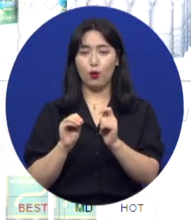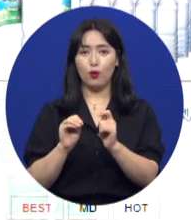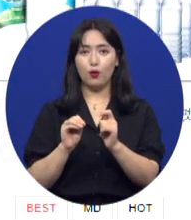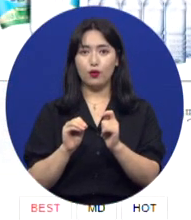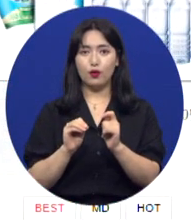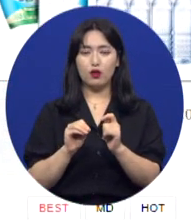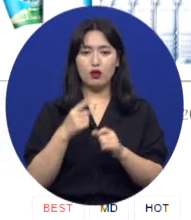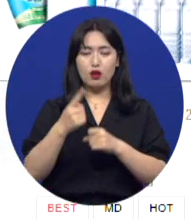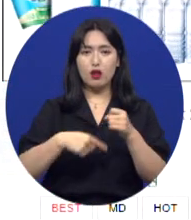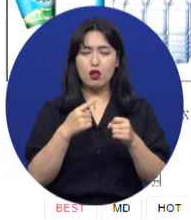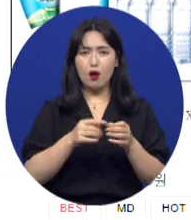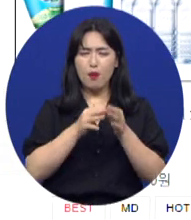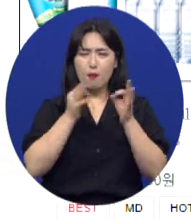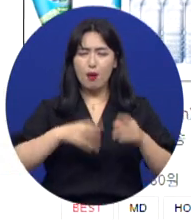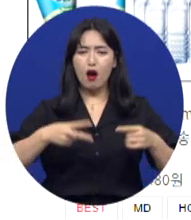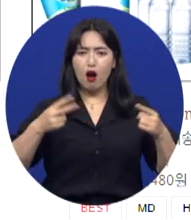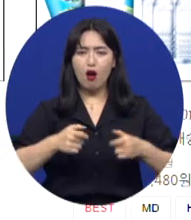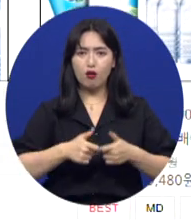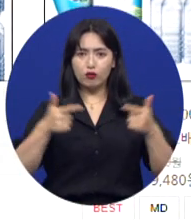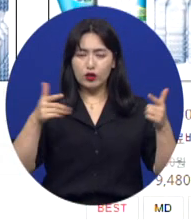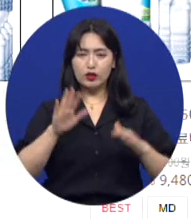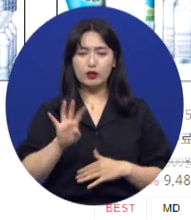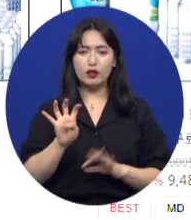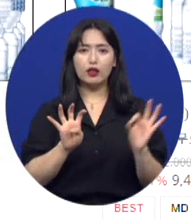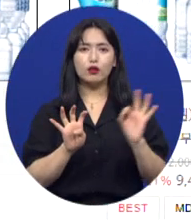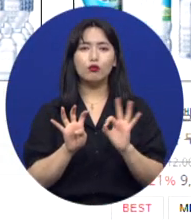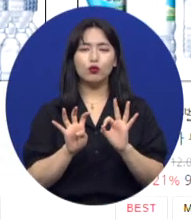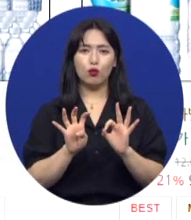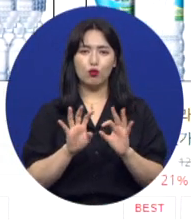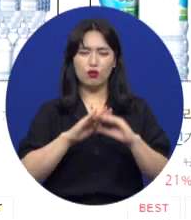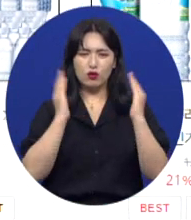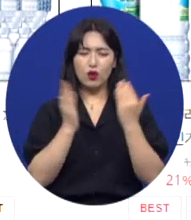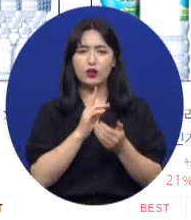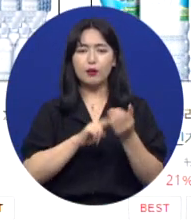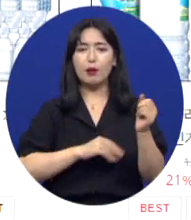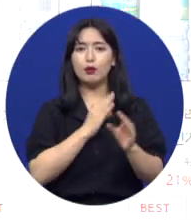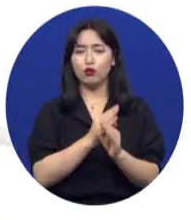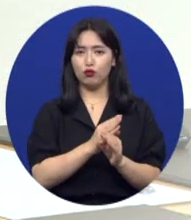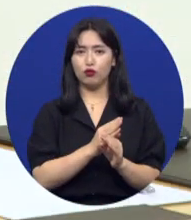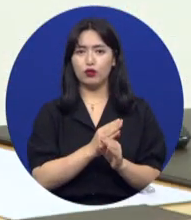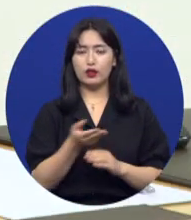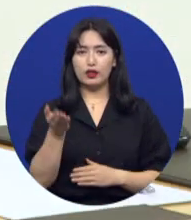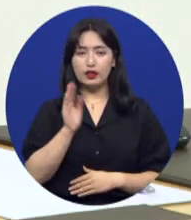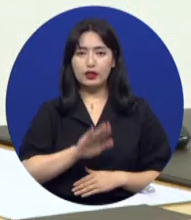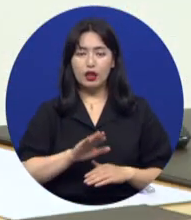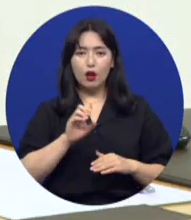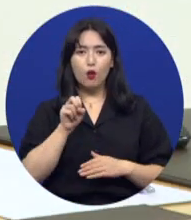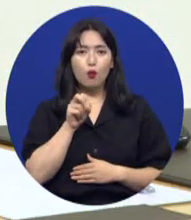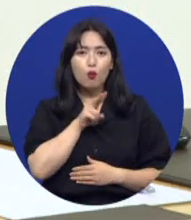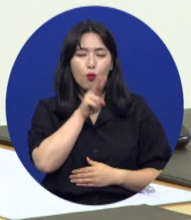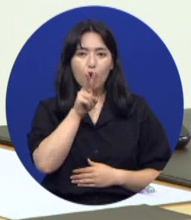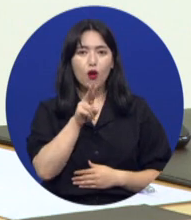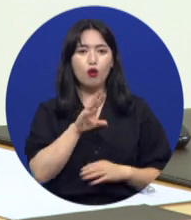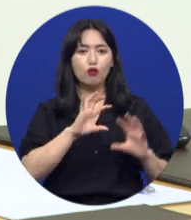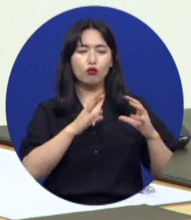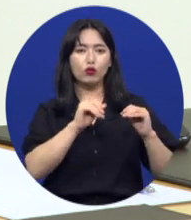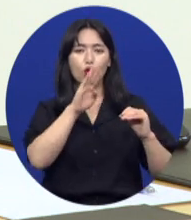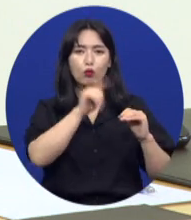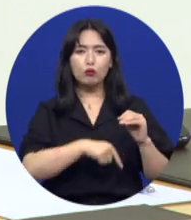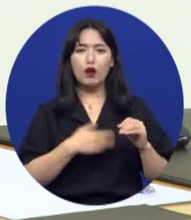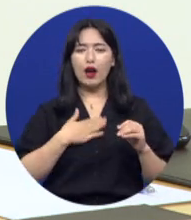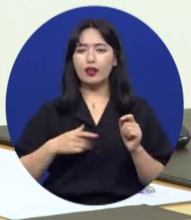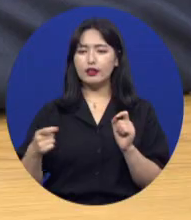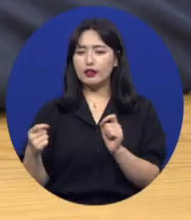1년 만에 두 배로 늘어 전체 판매량의 40% 에 이루고 있습니다 그런데 원 이룬 국토부 상완 인척 강 모 씨가